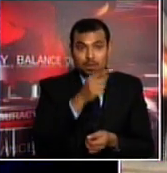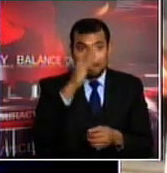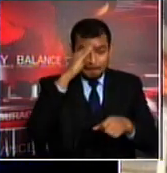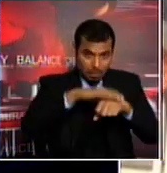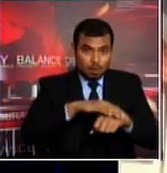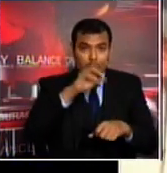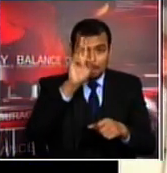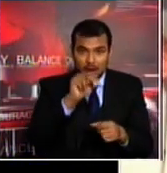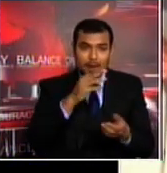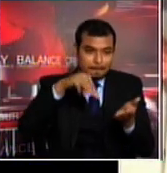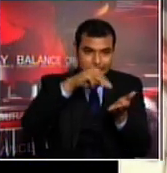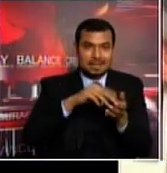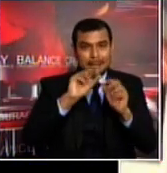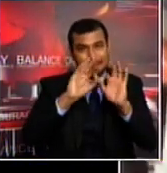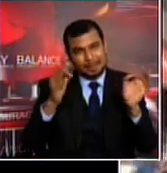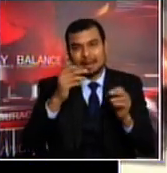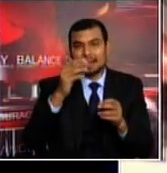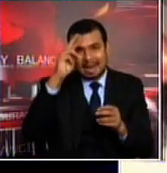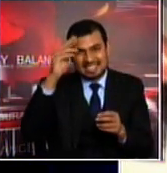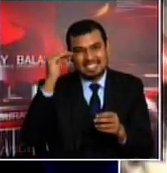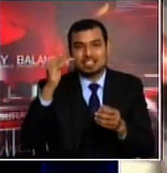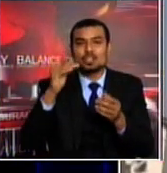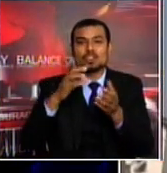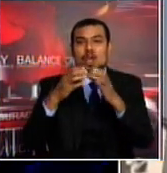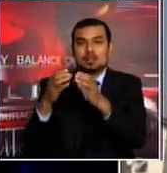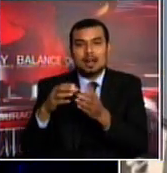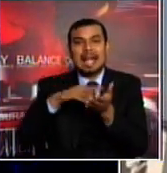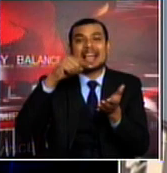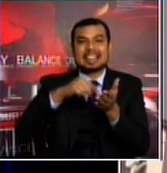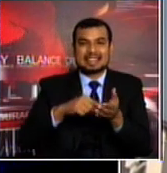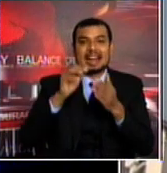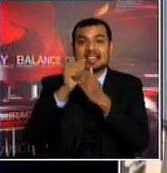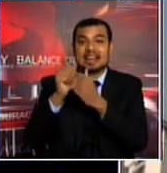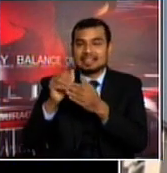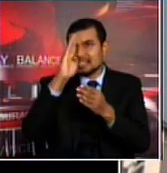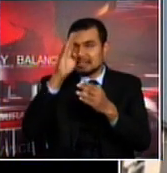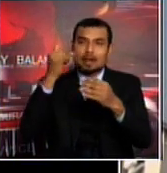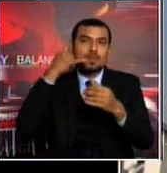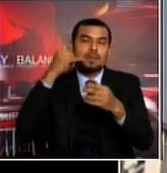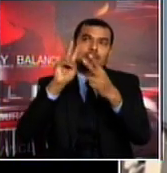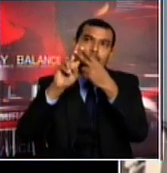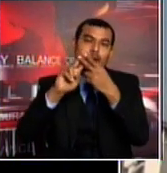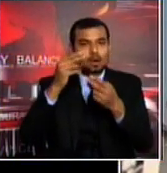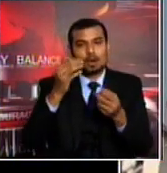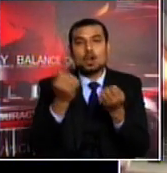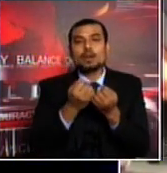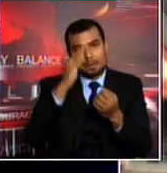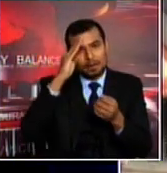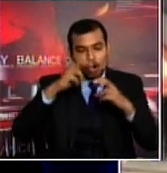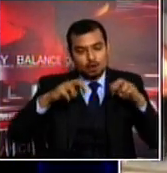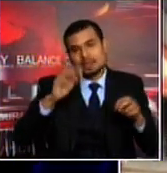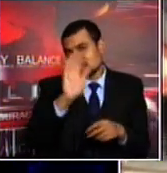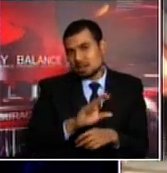मध्ये केहीको विभिन्न राजनैतिक दलका केन्द्रीय नेताहरूसँग सिधा सम्पर्क हुने गरेको प्रहरी अनुसन्धानले देखाएको छ।